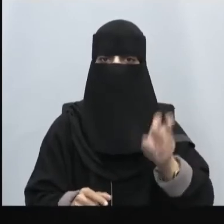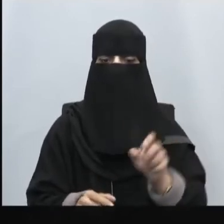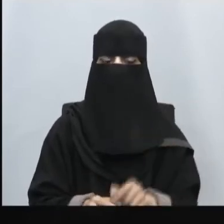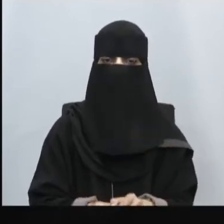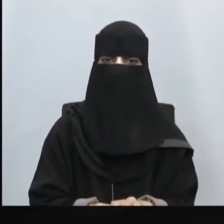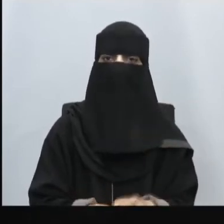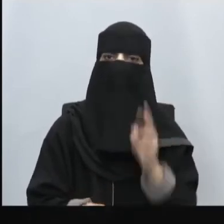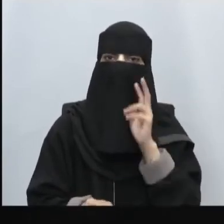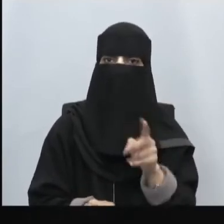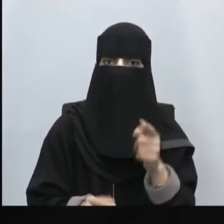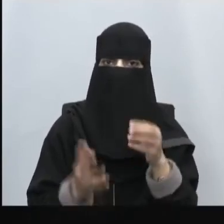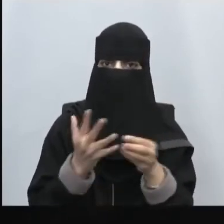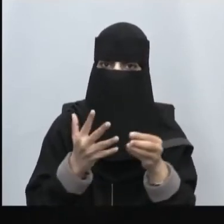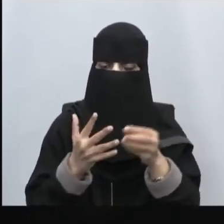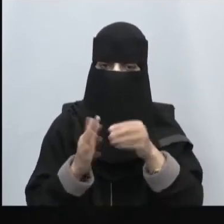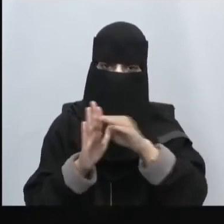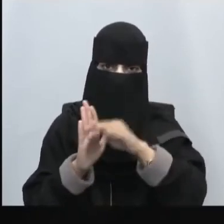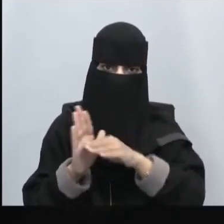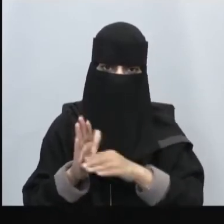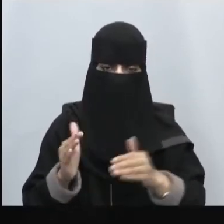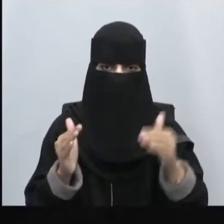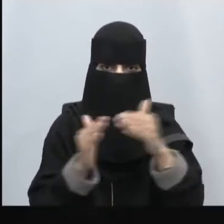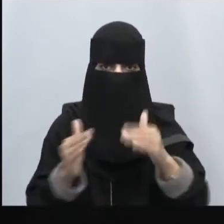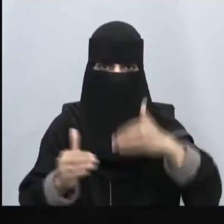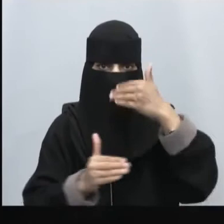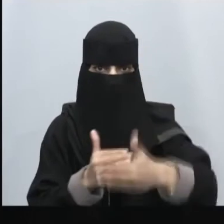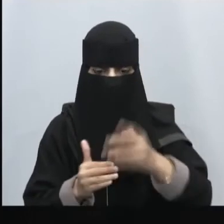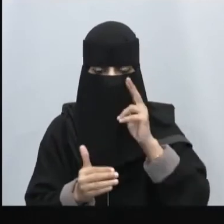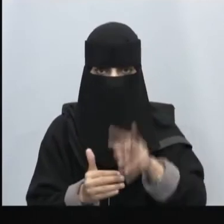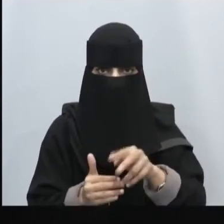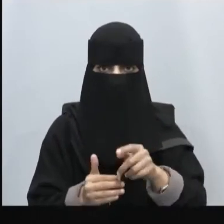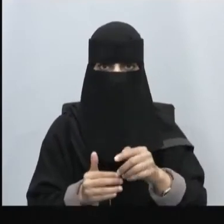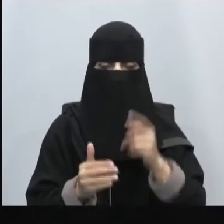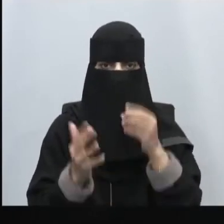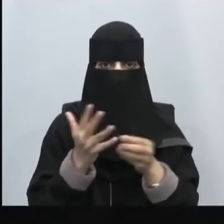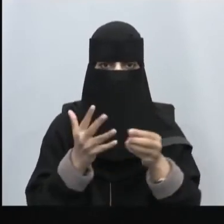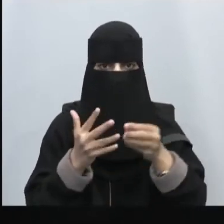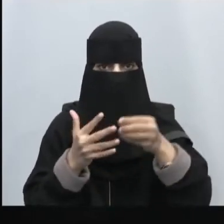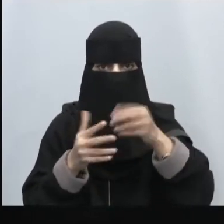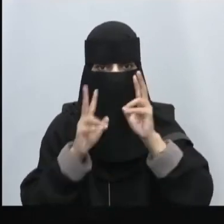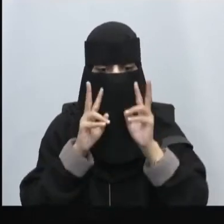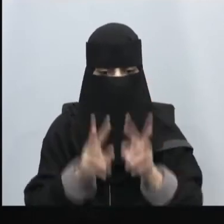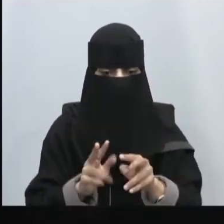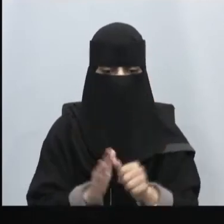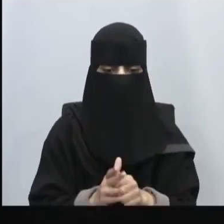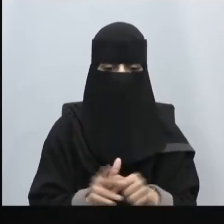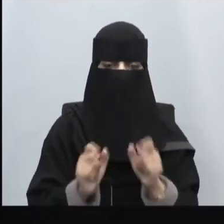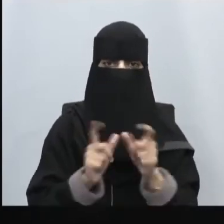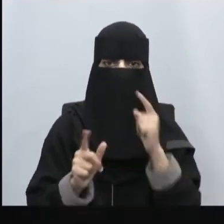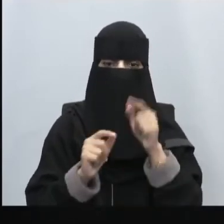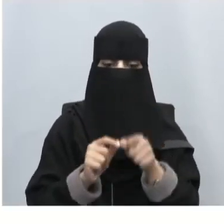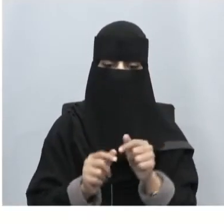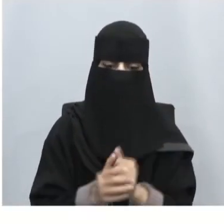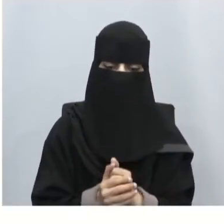النتيجه التي ترتبت على هذه الاحداث المتتاليه في العصر العباسي الثاني طلاب وطالباتي كانت